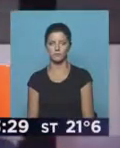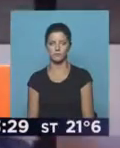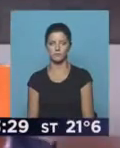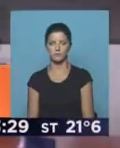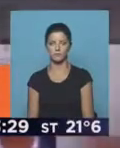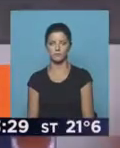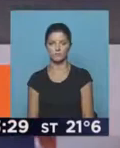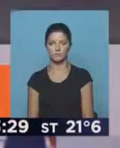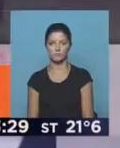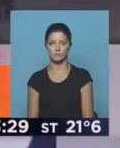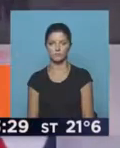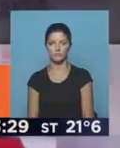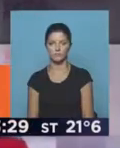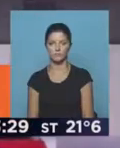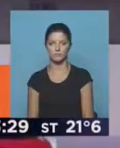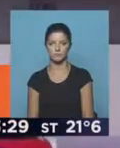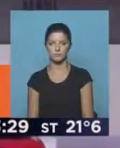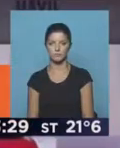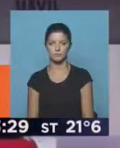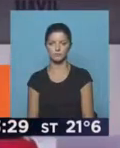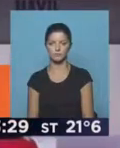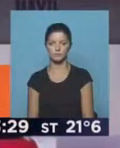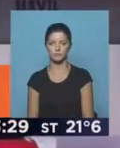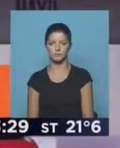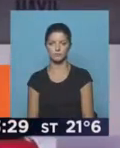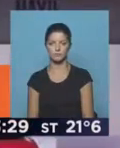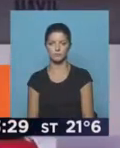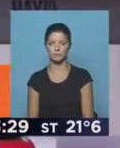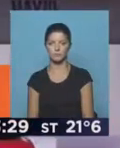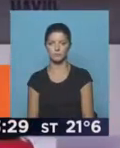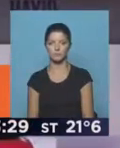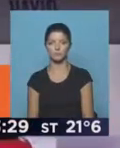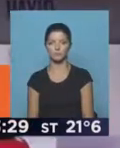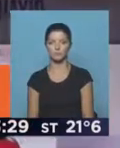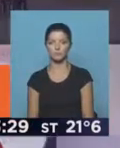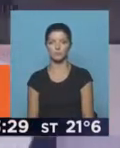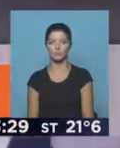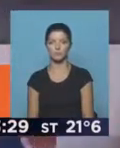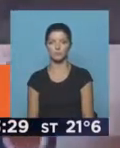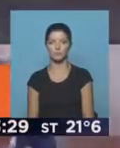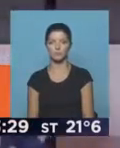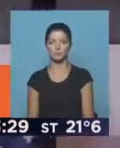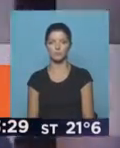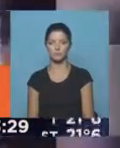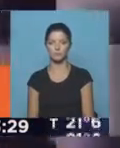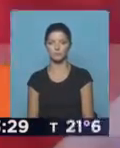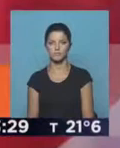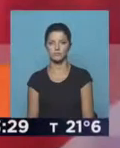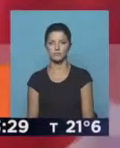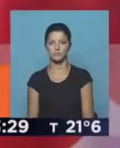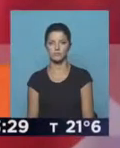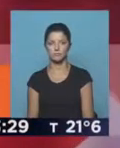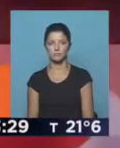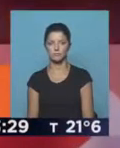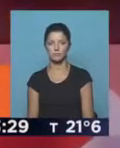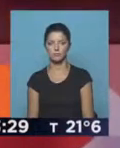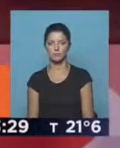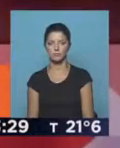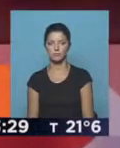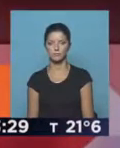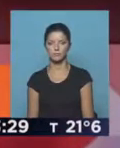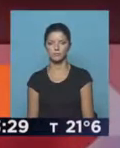haşa yeryüzündeki gölgesisin öyle. Ol demekle olduracaksın, öyle mi? Çok beklersin.